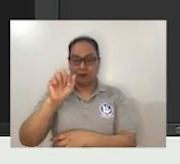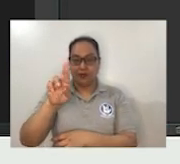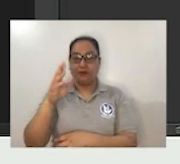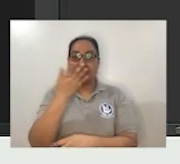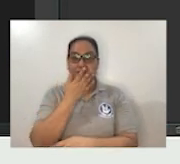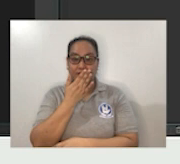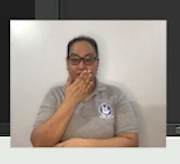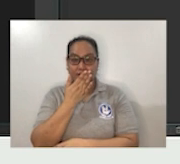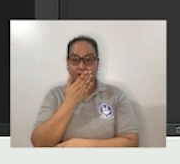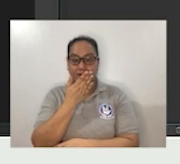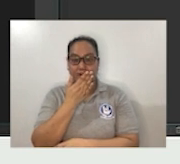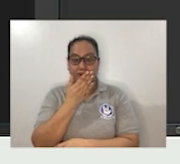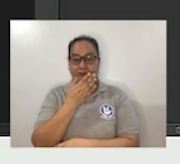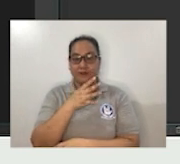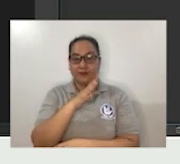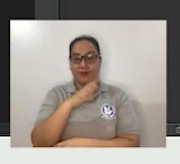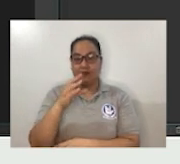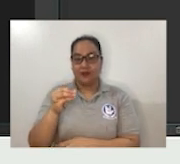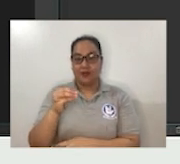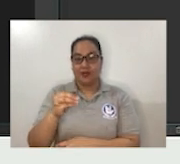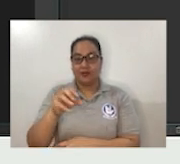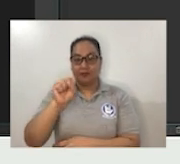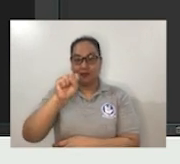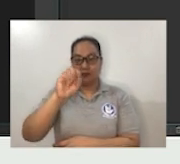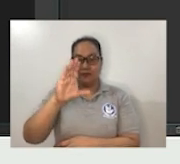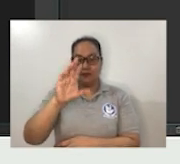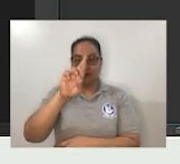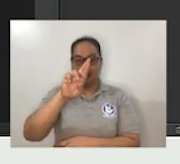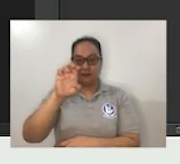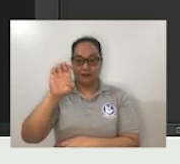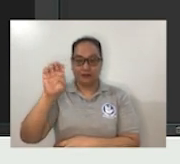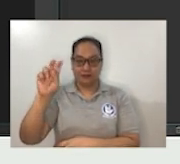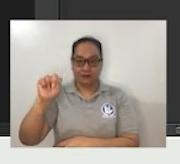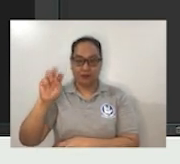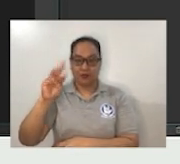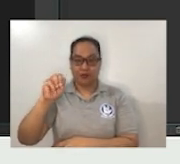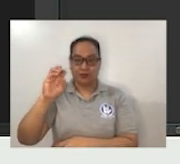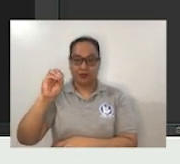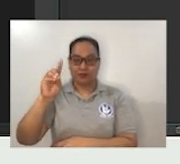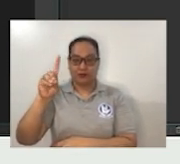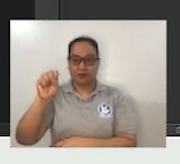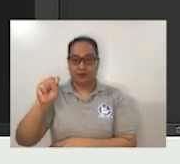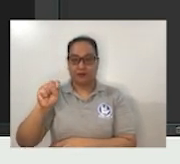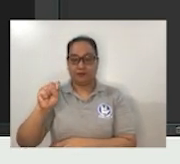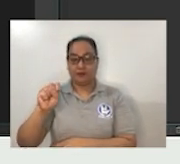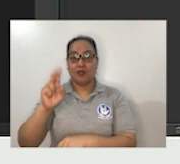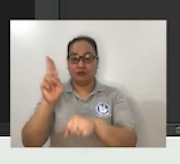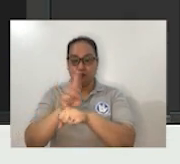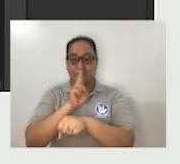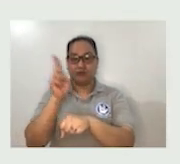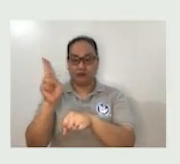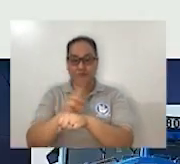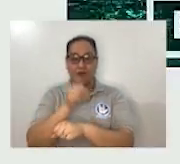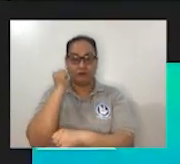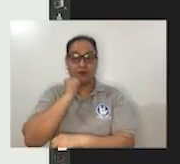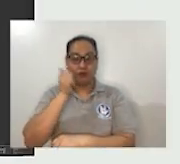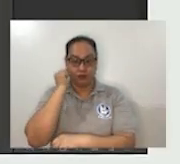box, quick mask mode, and screen mode. Ito naman ang mga tools na madalas